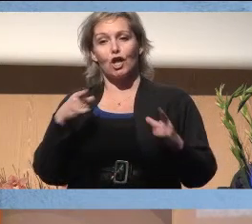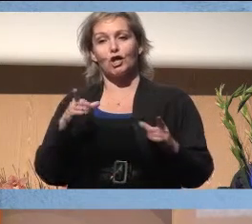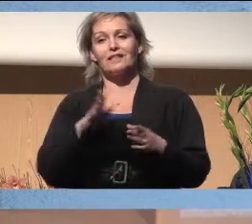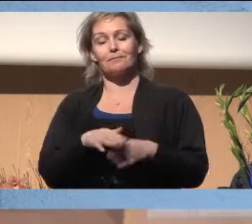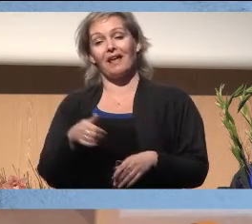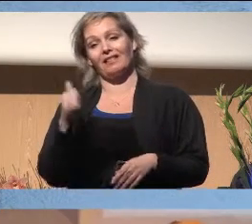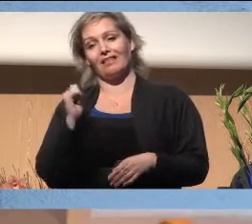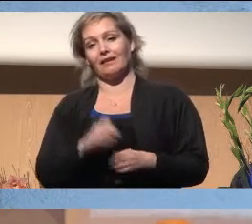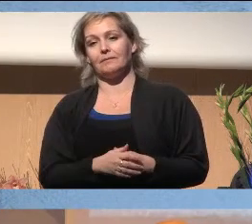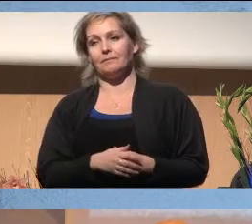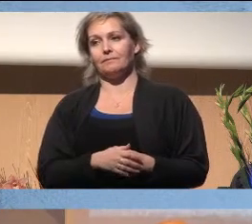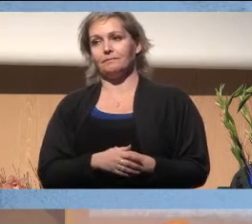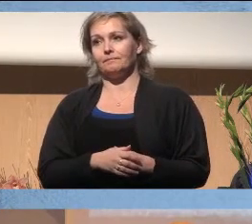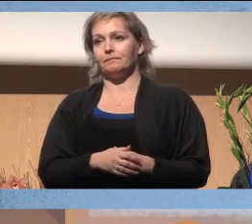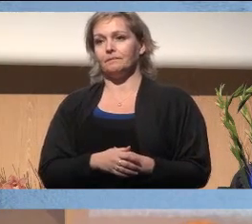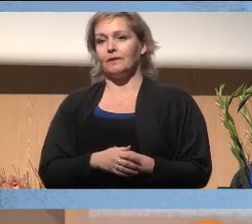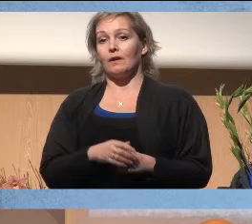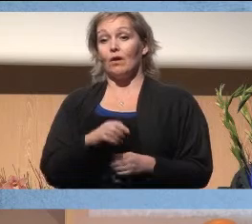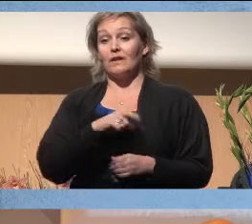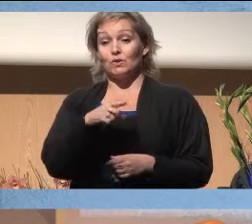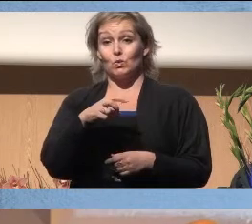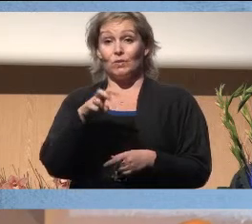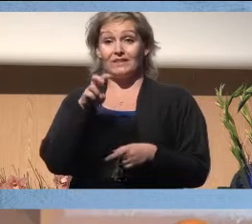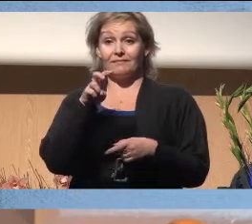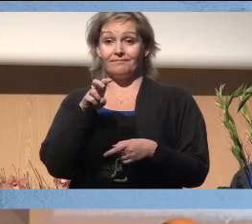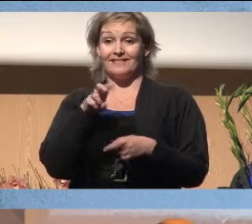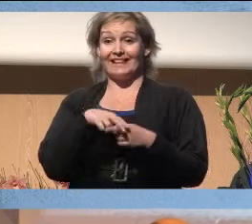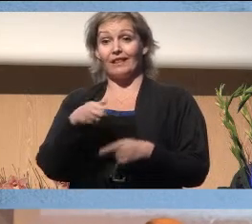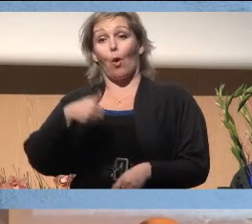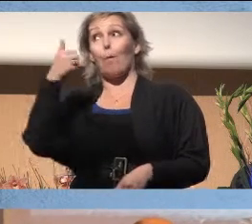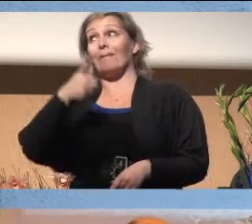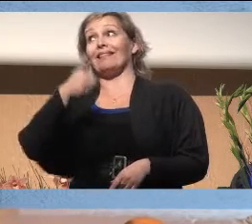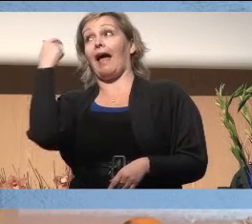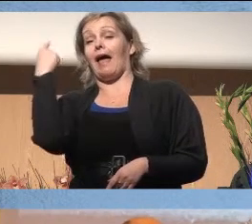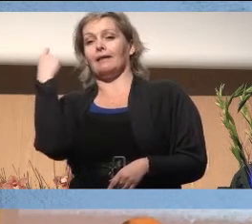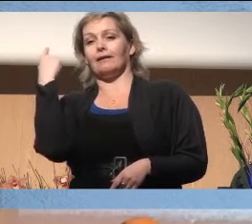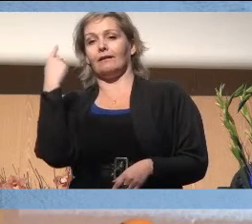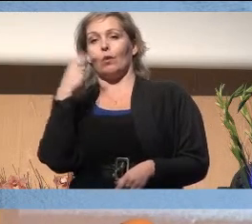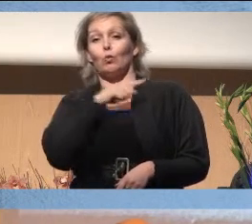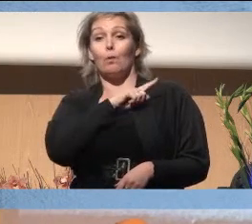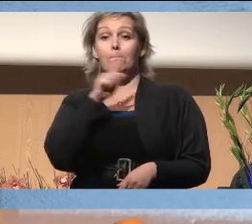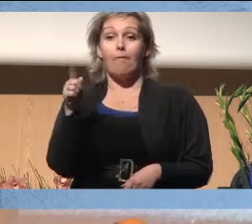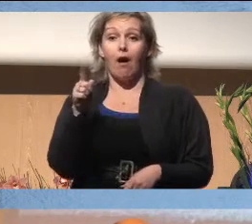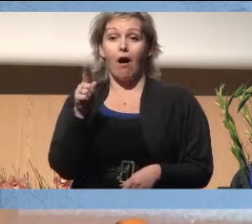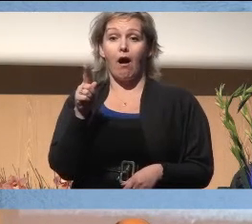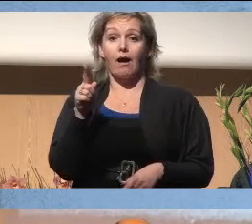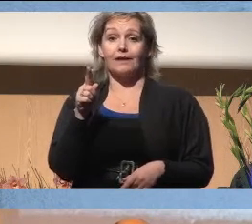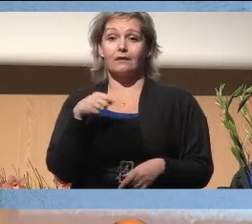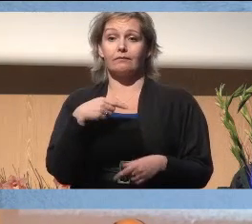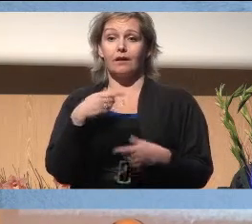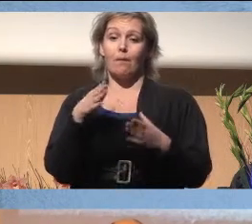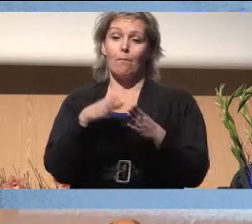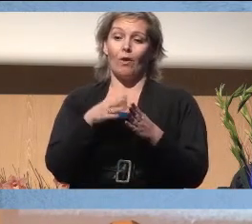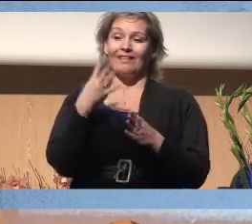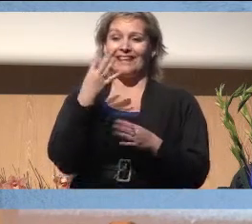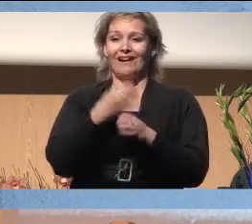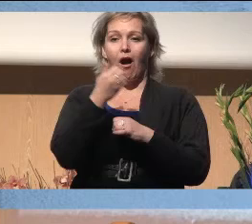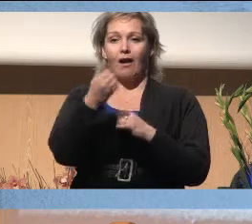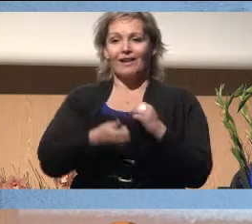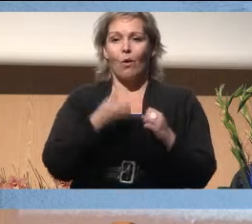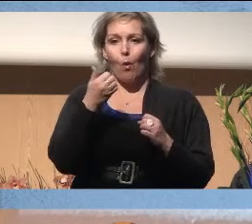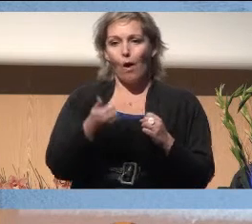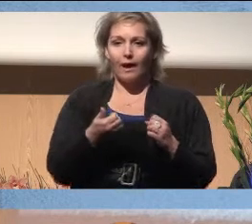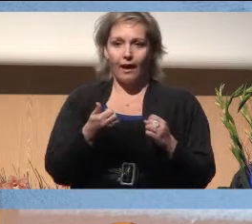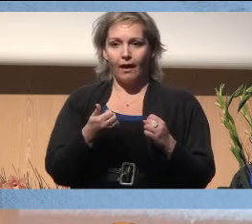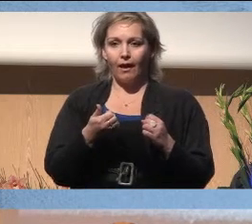dette her. Og da hvis du sitter oppi der, og du bare i et allmøte 4 ganger i året har truffet